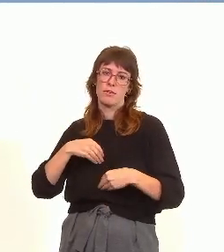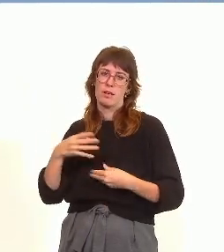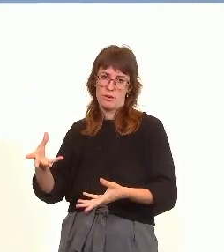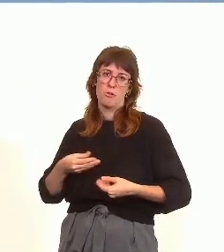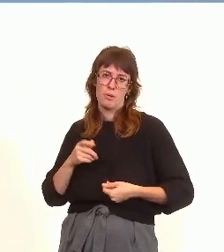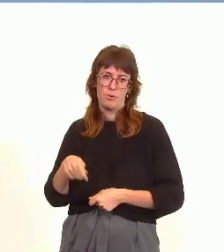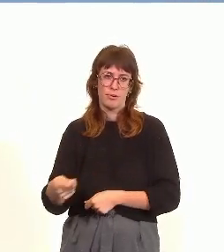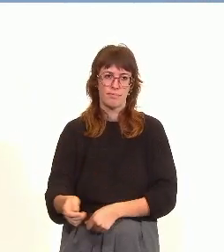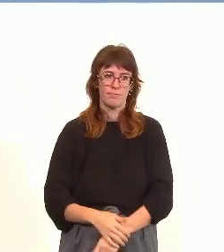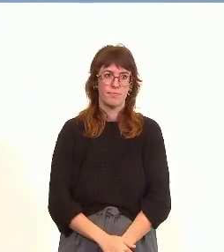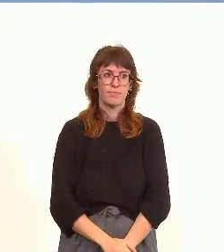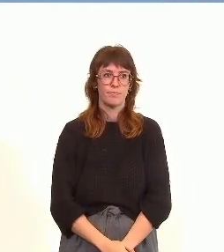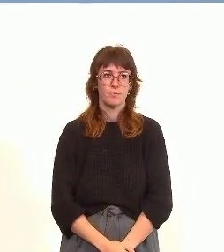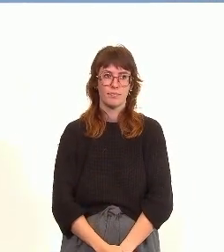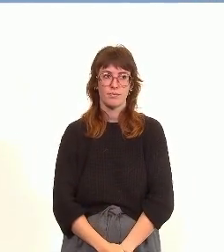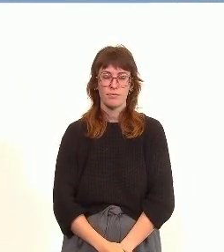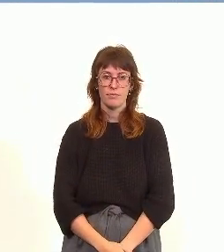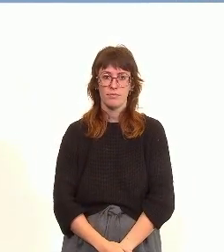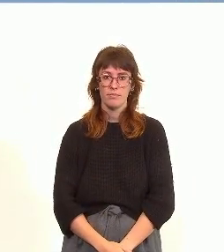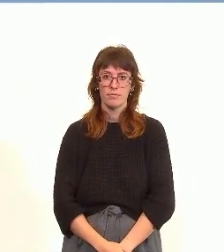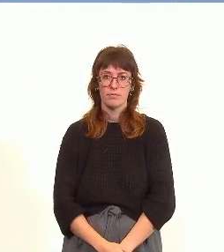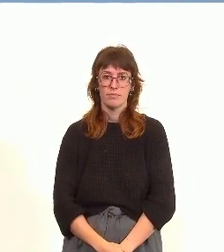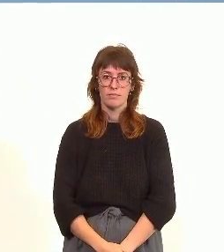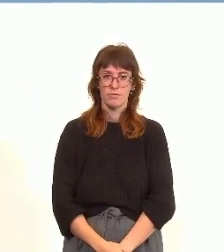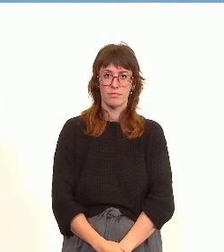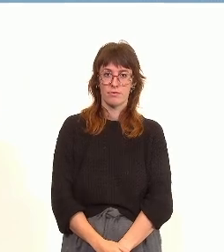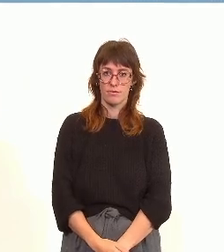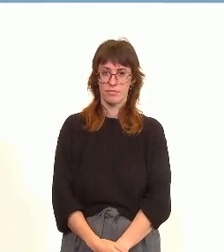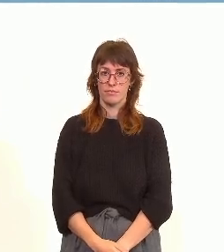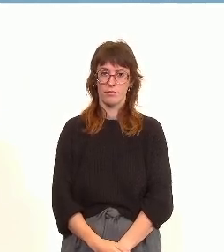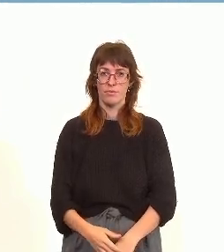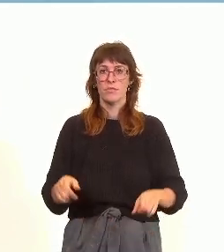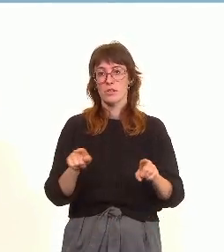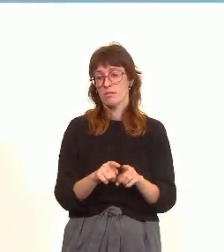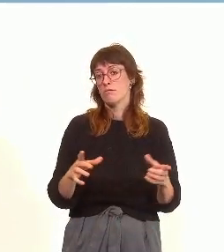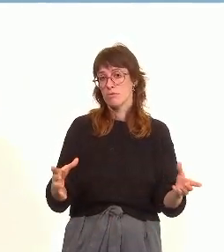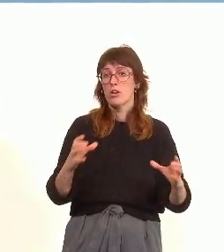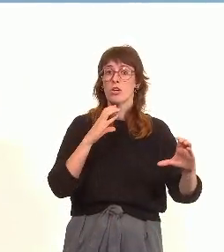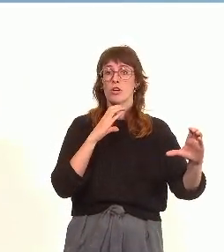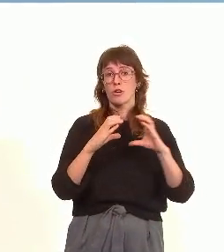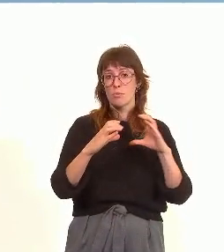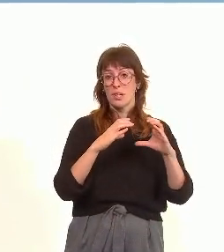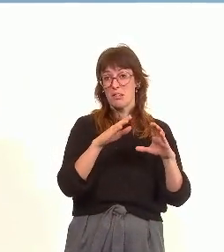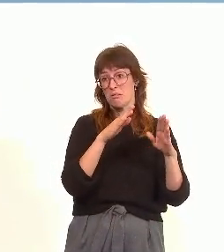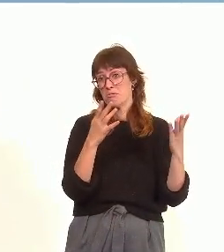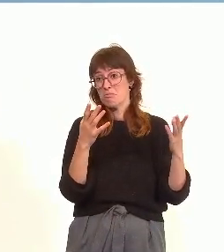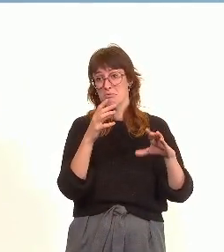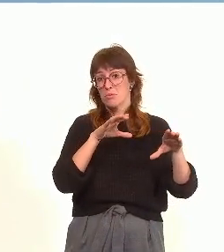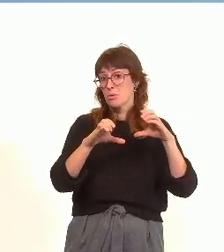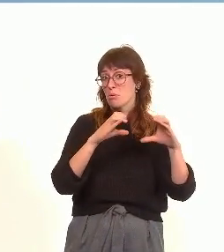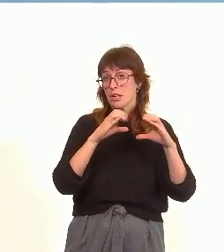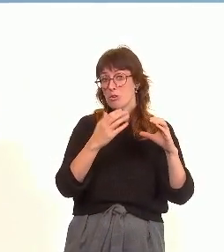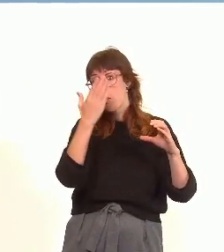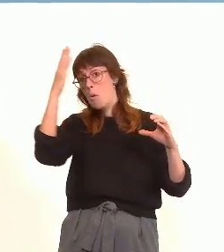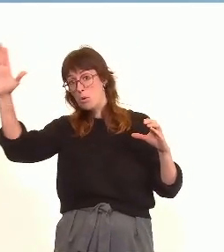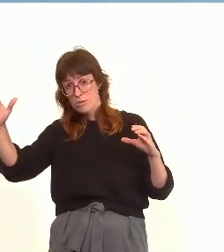concrets sur un certain nombre de publics, ce qu'on appelle la communication alternative améliorée, qui aujourd'hui se diffuse de plus en plus. On